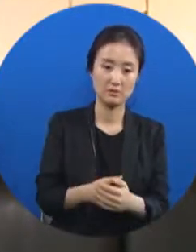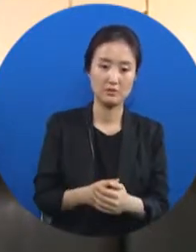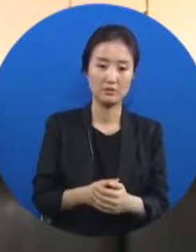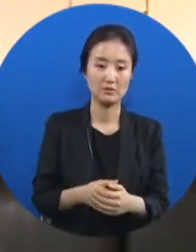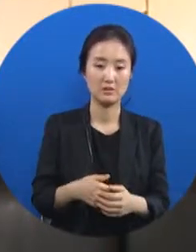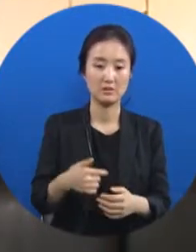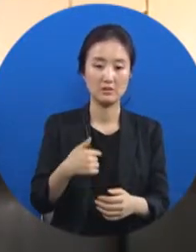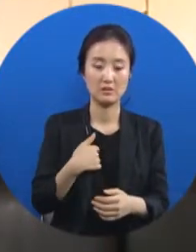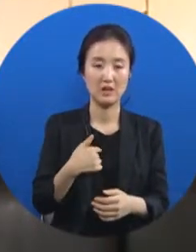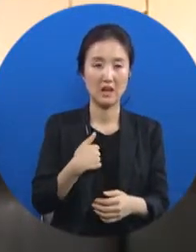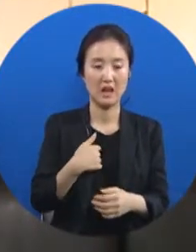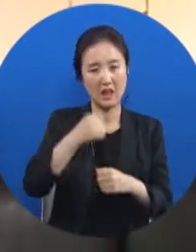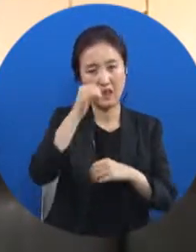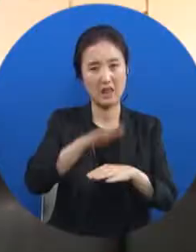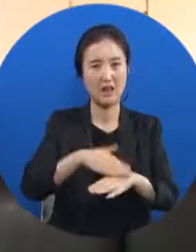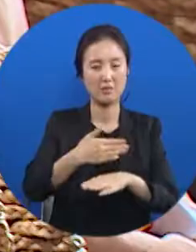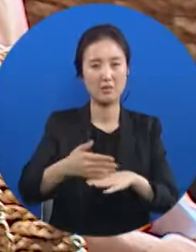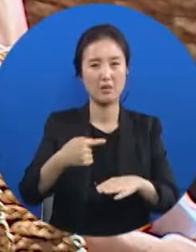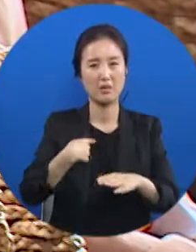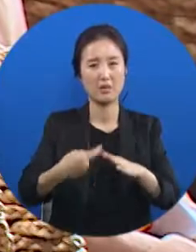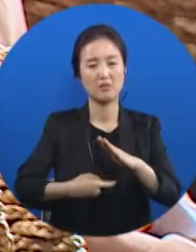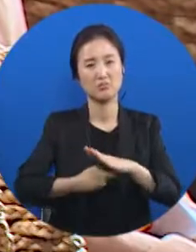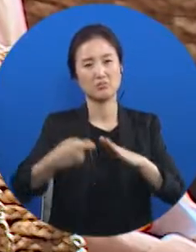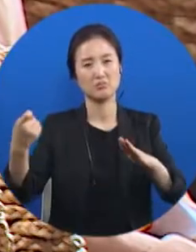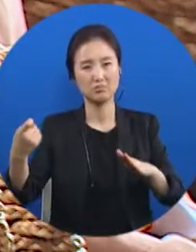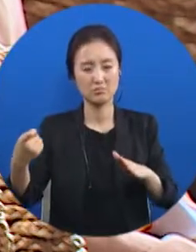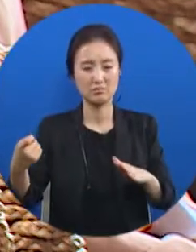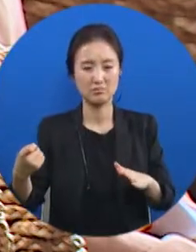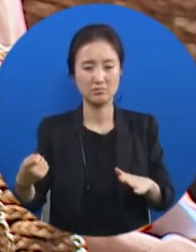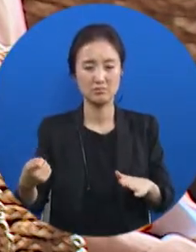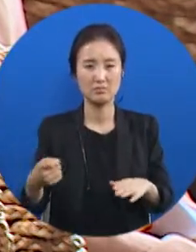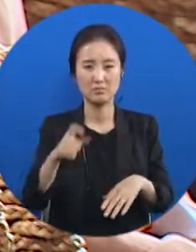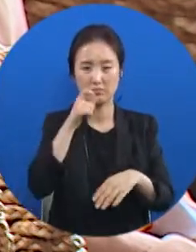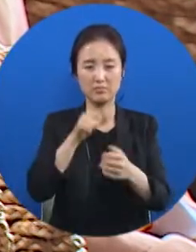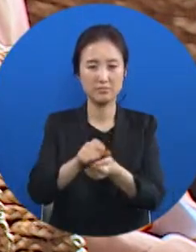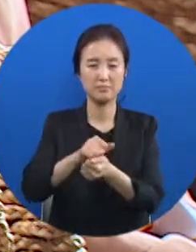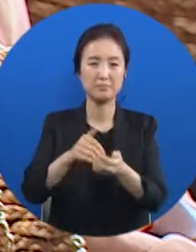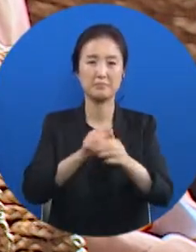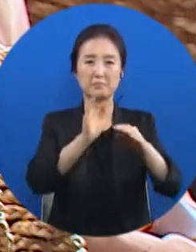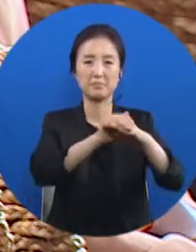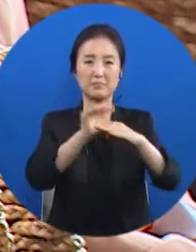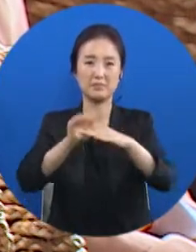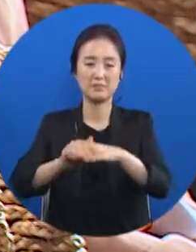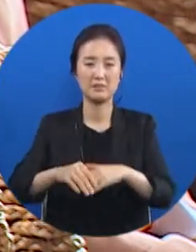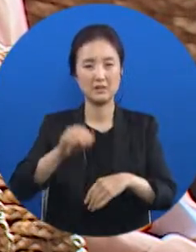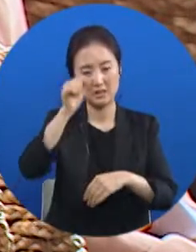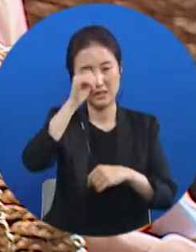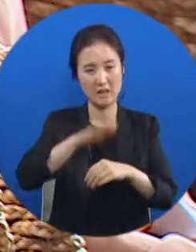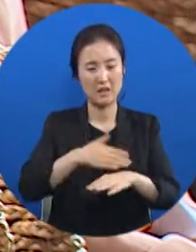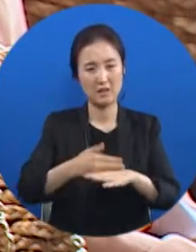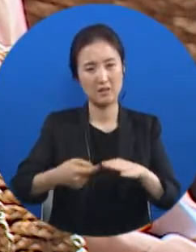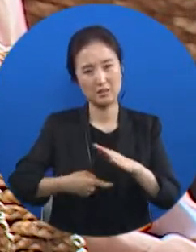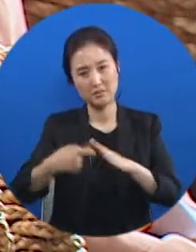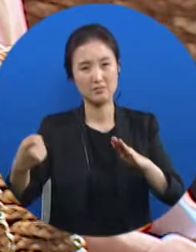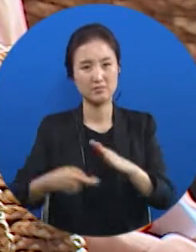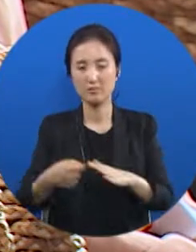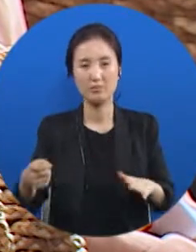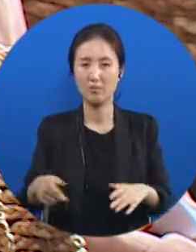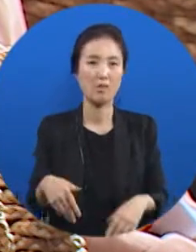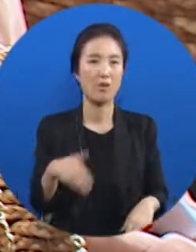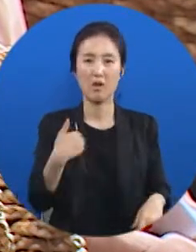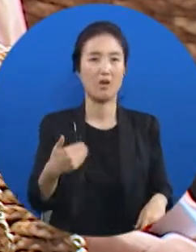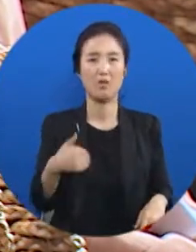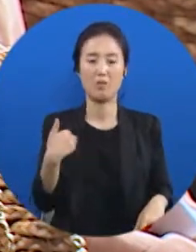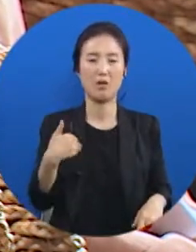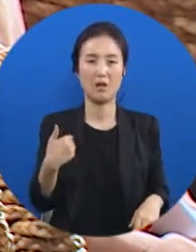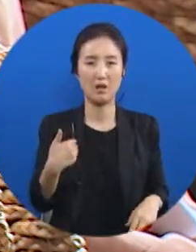와가지고 제 양말 훔쳐간 거예요. 그러니까 내려가지고 양말 달라고 했더니 I don't know 해가지고